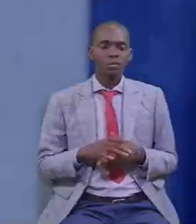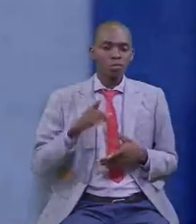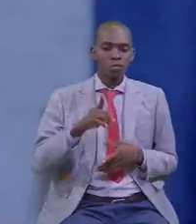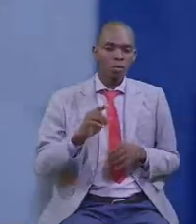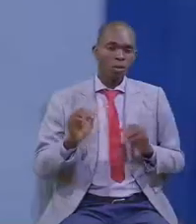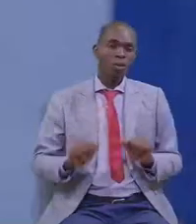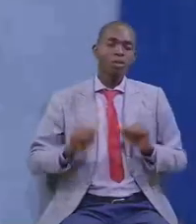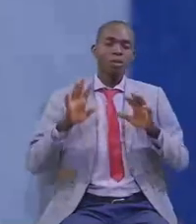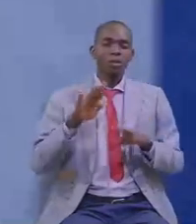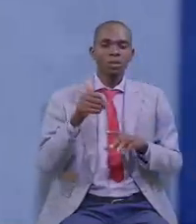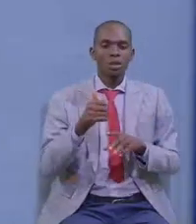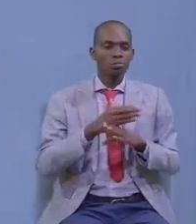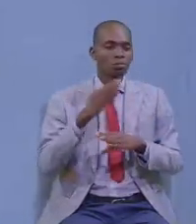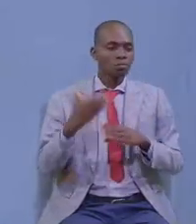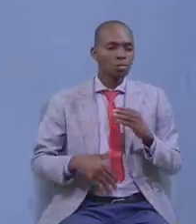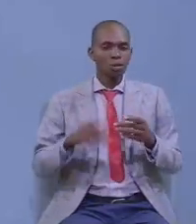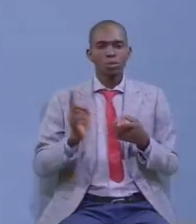Tu te donnes complètement au Seigneur.